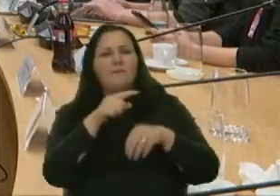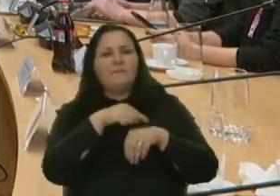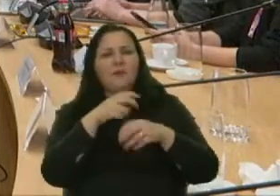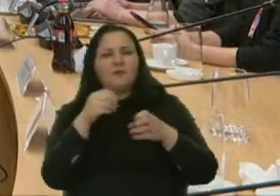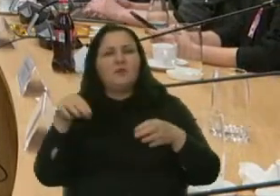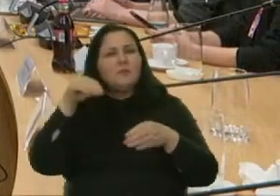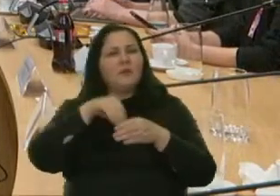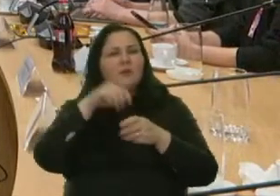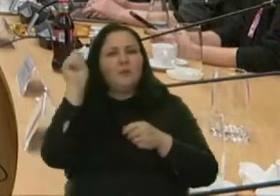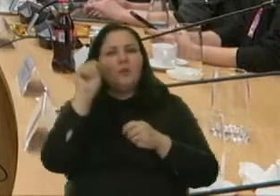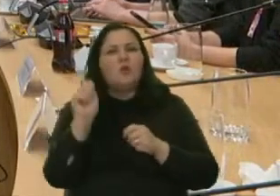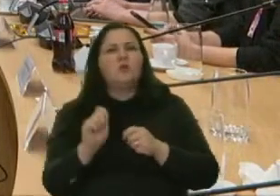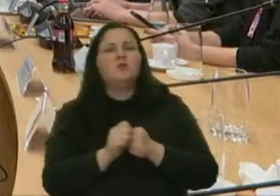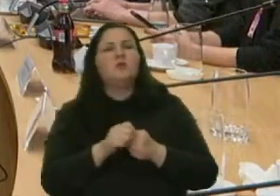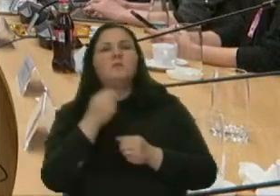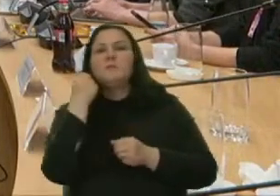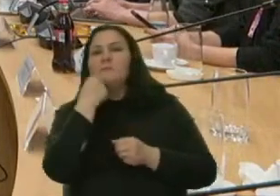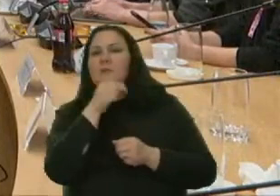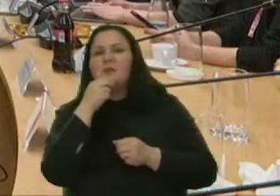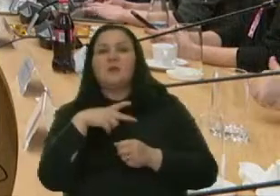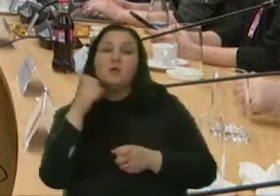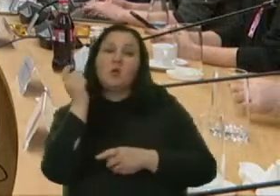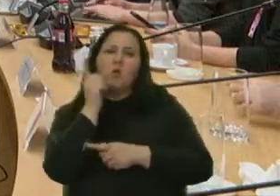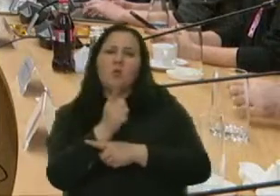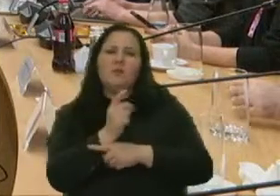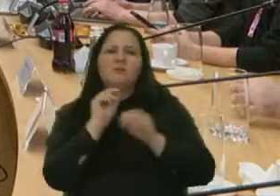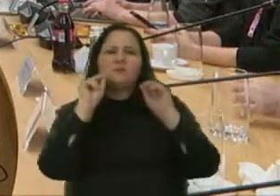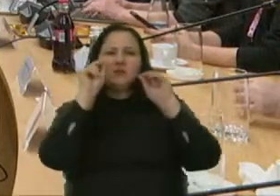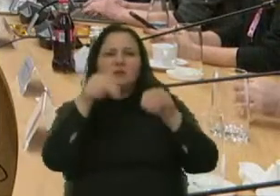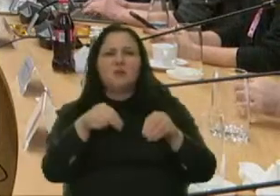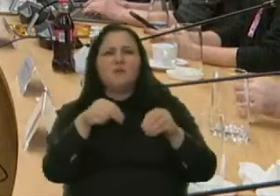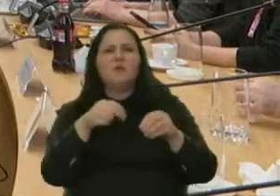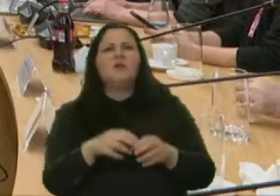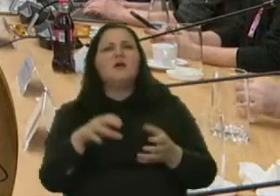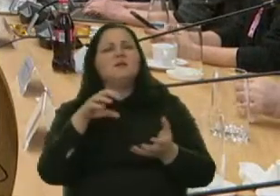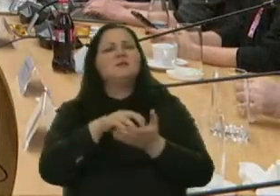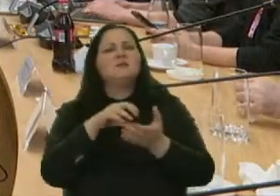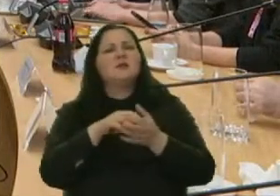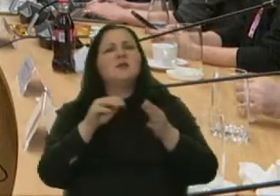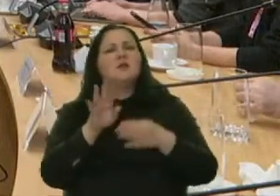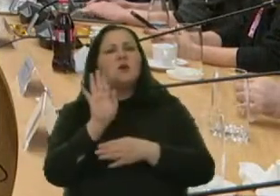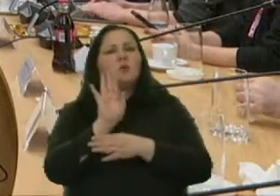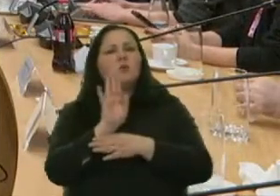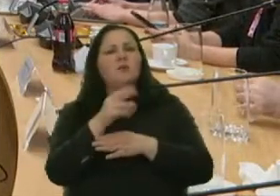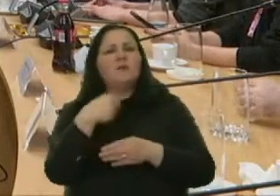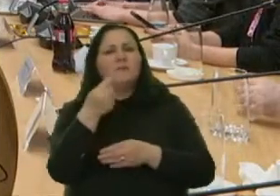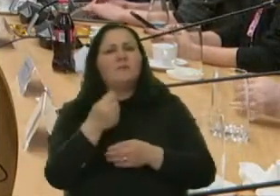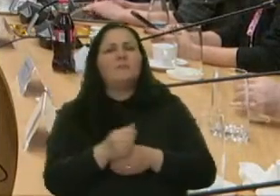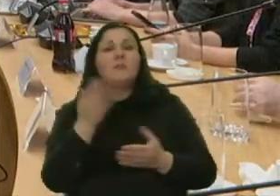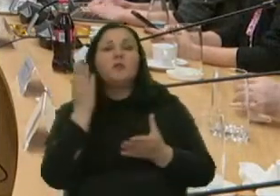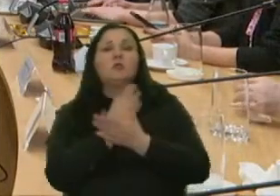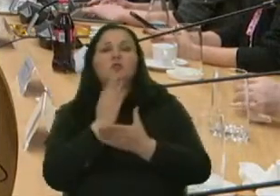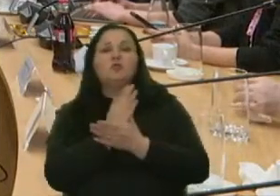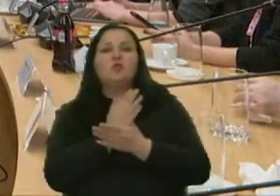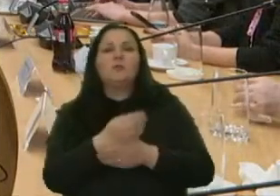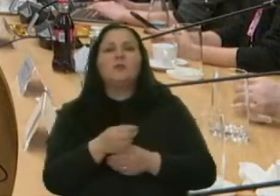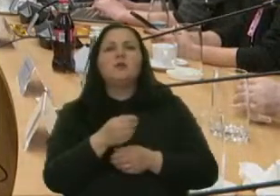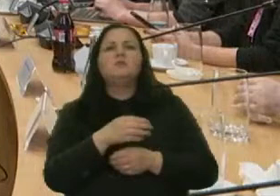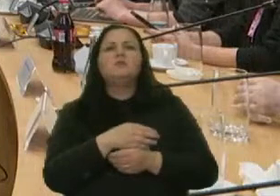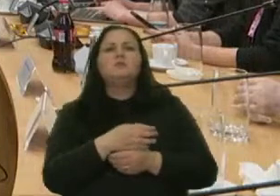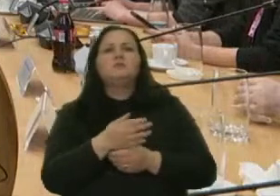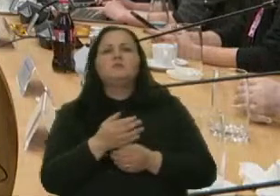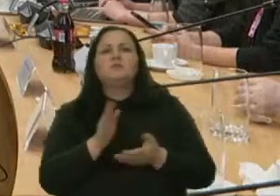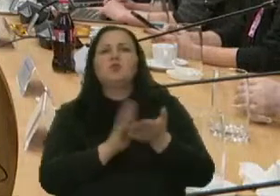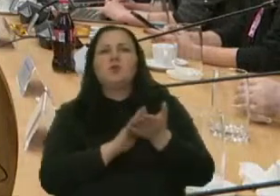implementare a proiectului beneficiarul este obligat să depună la sedul autorității finanță toare documente justificative Pentru ultima tranșă